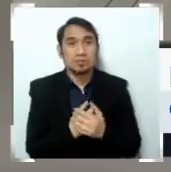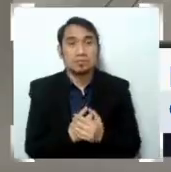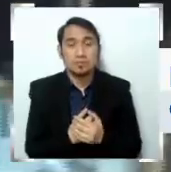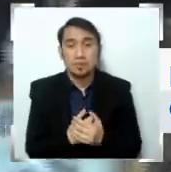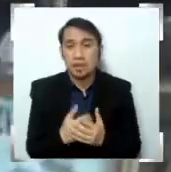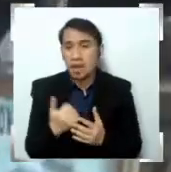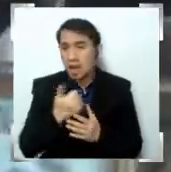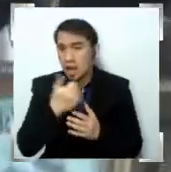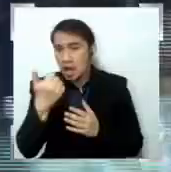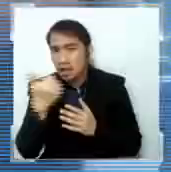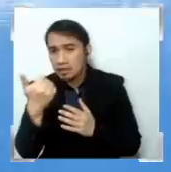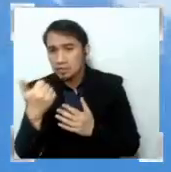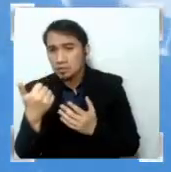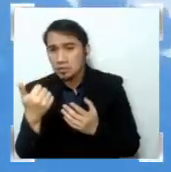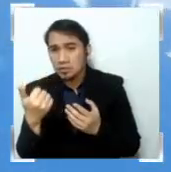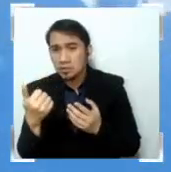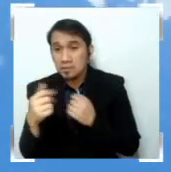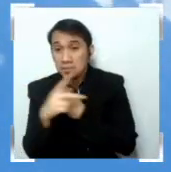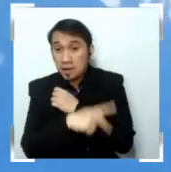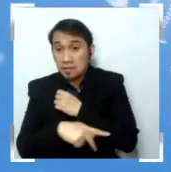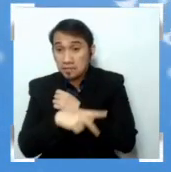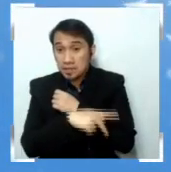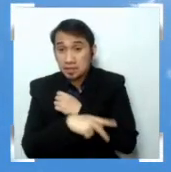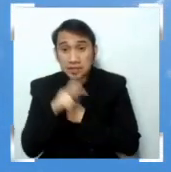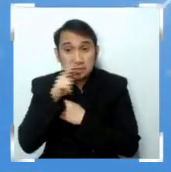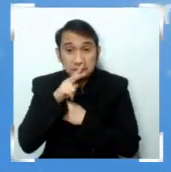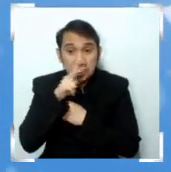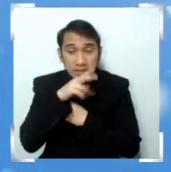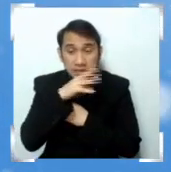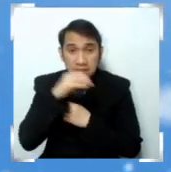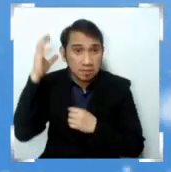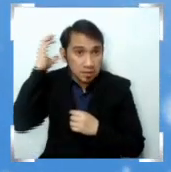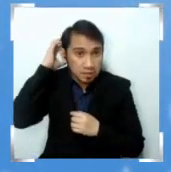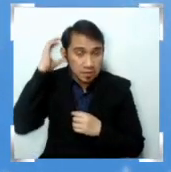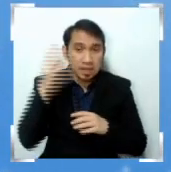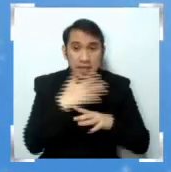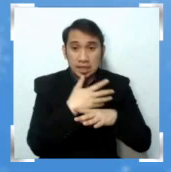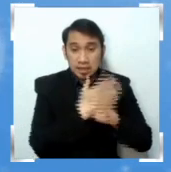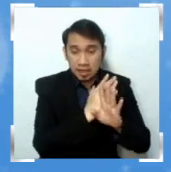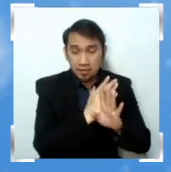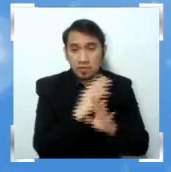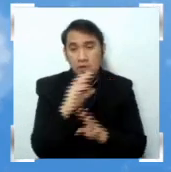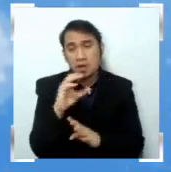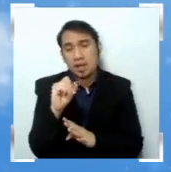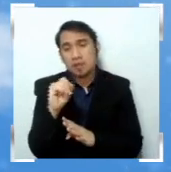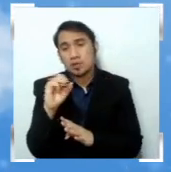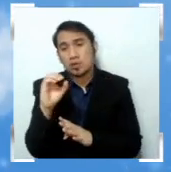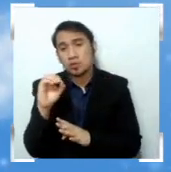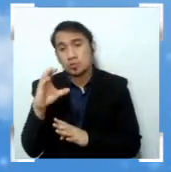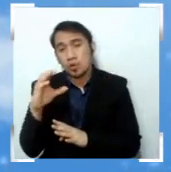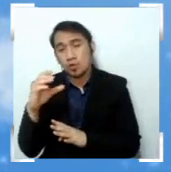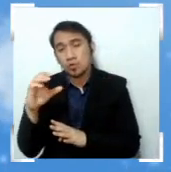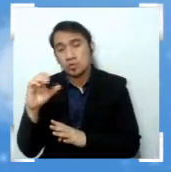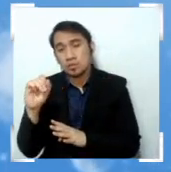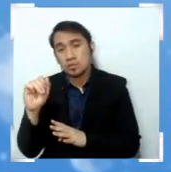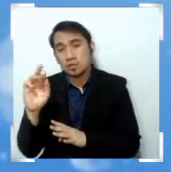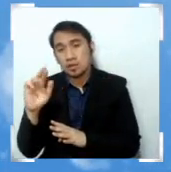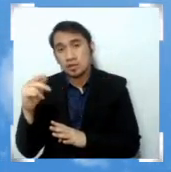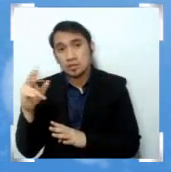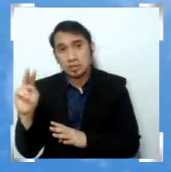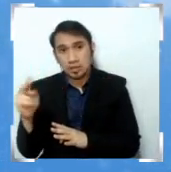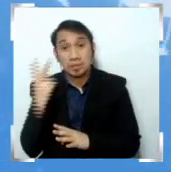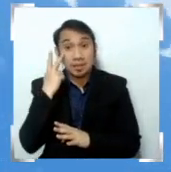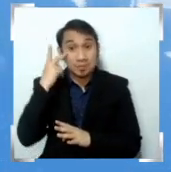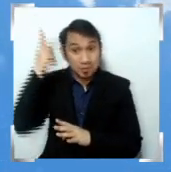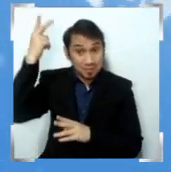sa Visayas at Mindanao. Kabilang ang Caraga, Davao Region at Soccsaryen sa Mindanao, pati ang Western Visayas sa mga high-risk